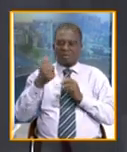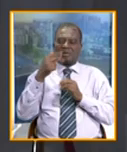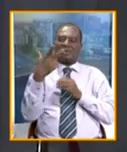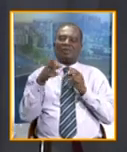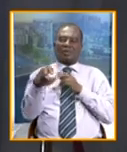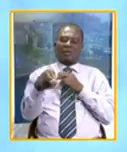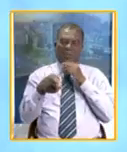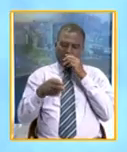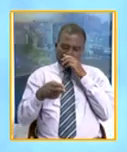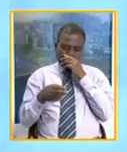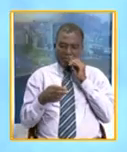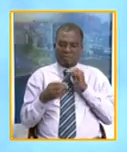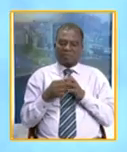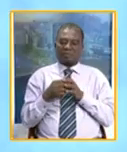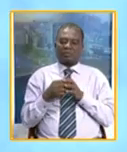familiale.